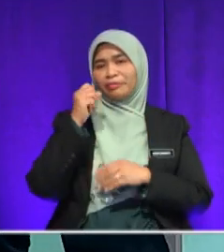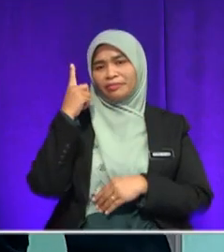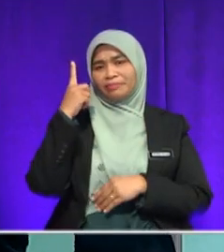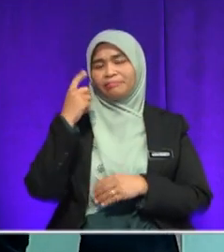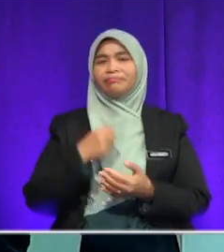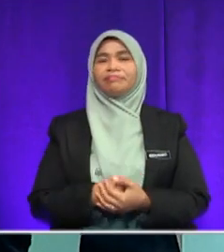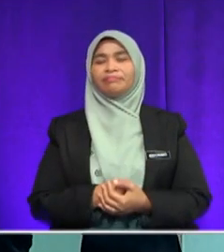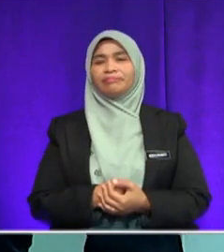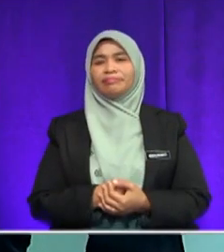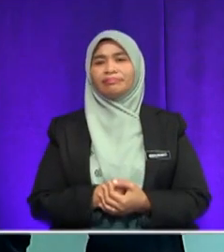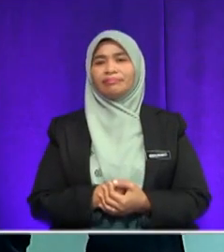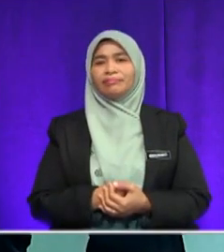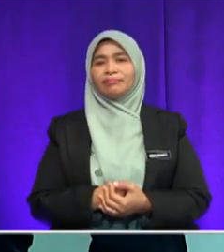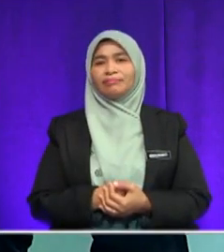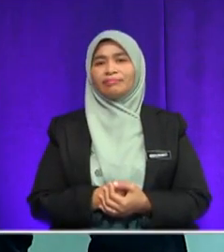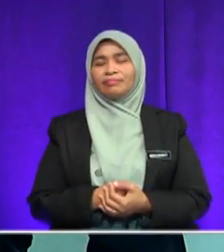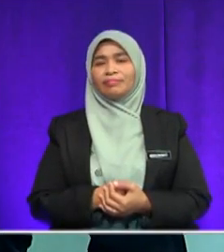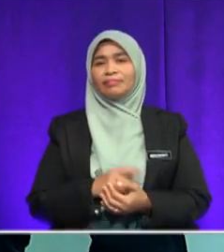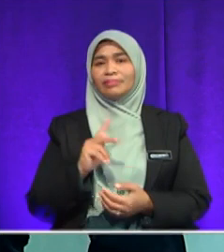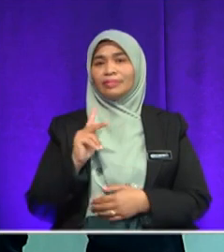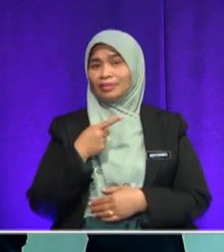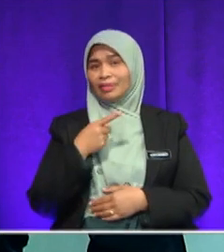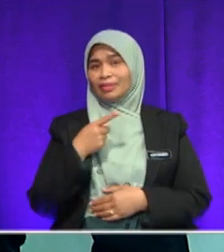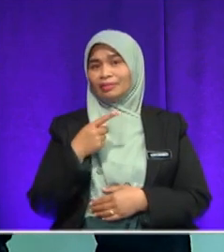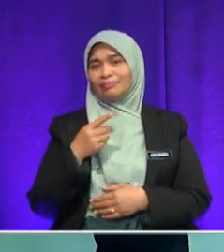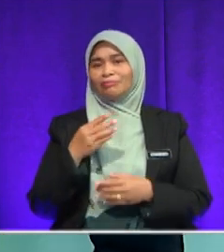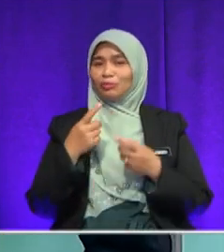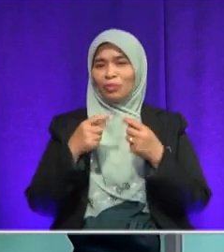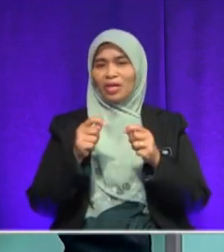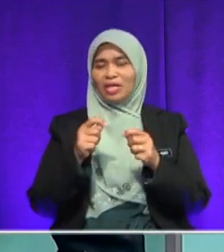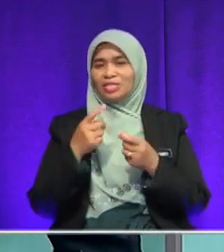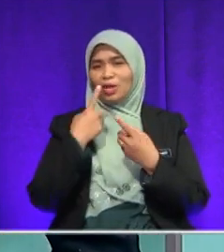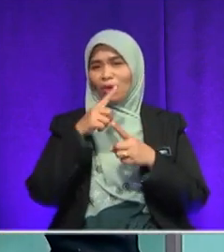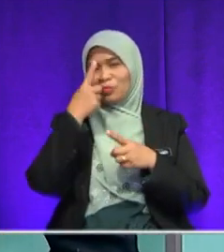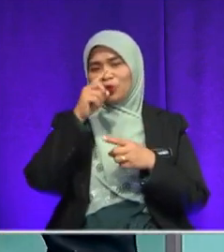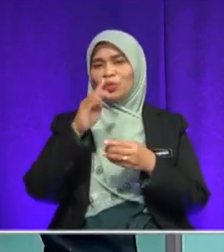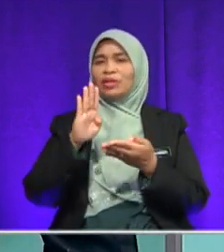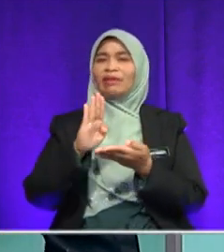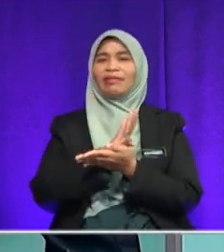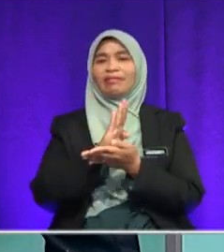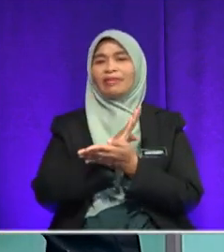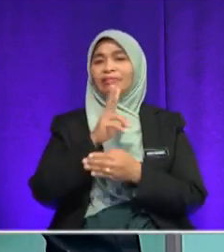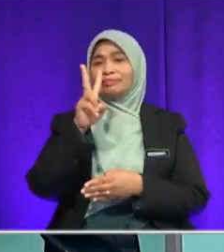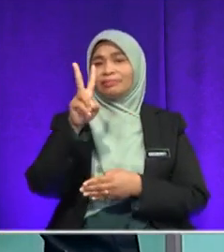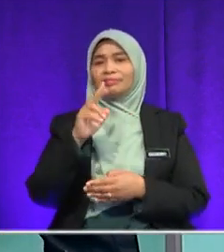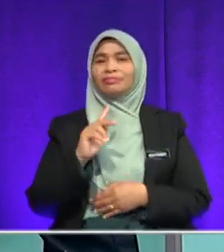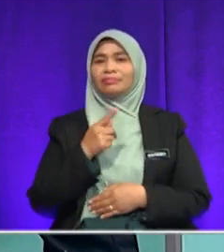ini. Silakan Cikgu. Okey, seterusnya kita cuba jom jawab untuk kertas 2. Okey, sebelum cikgu